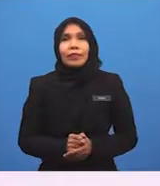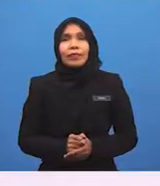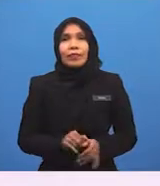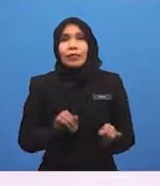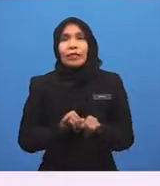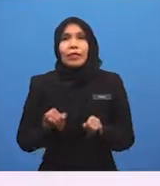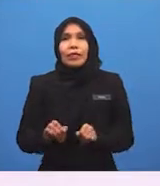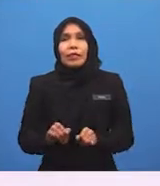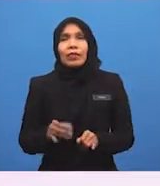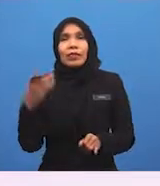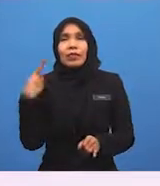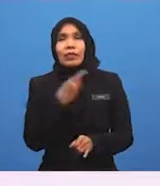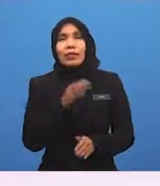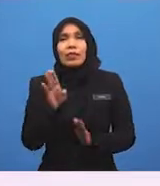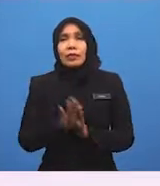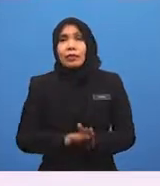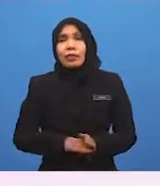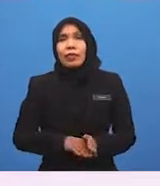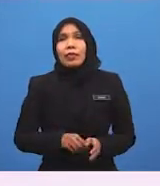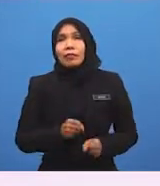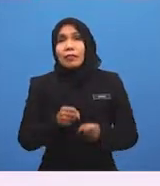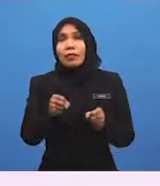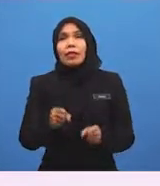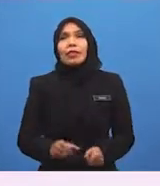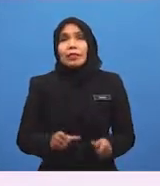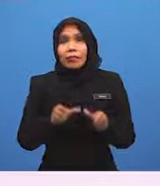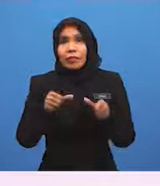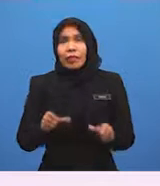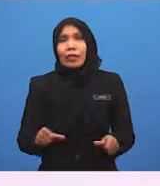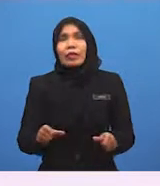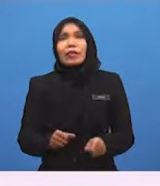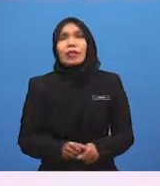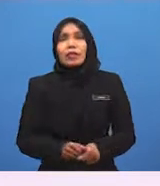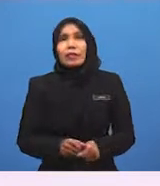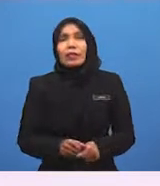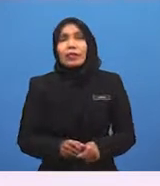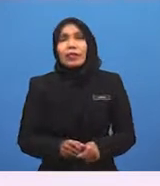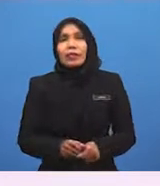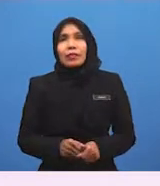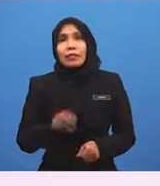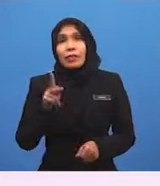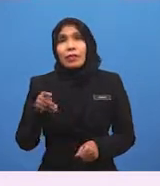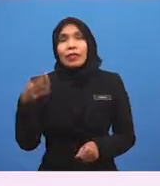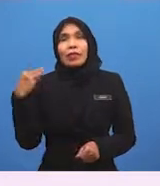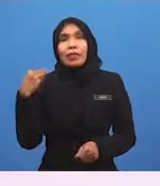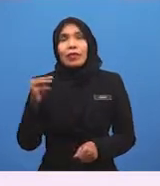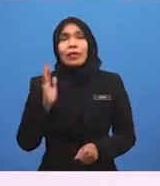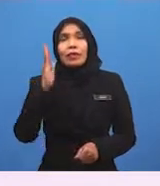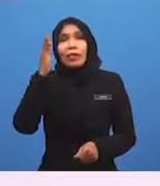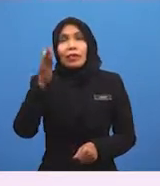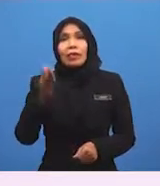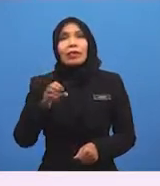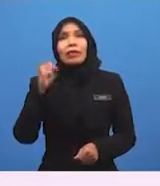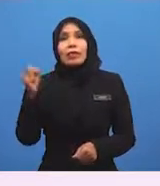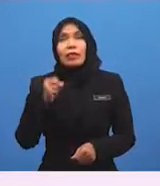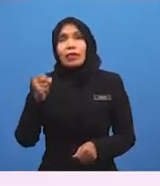mereka, pastinya mereka akan sentiasa bersedia untuk menghulurkan bantuan.